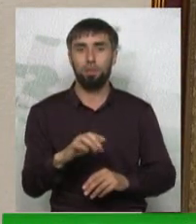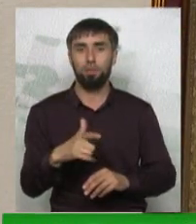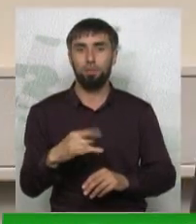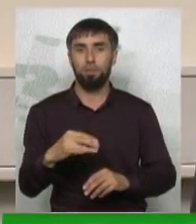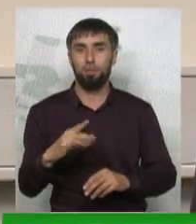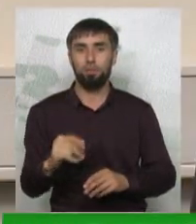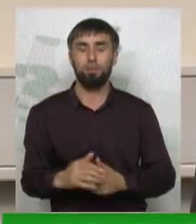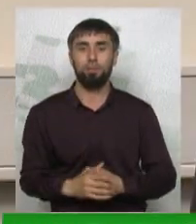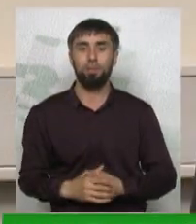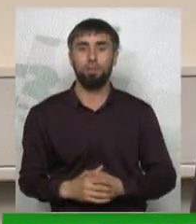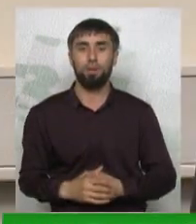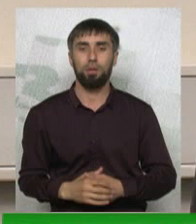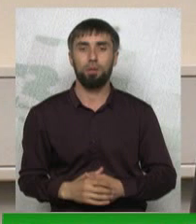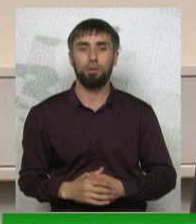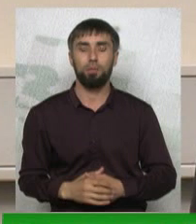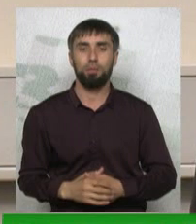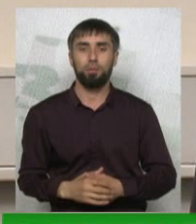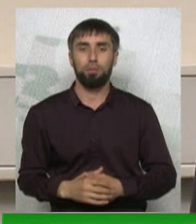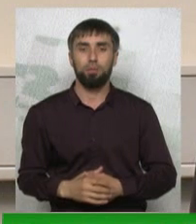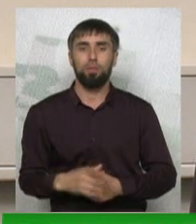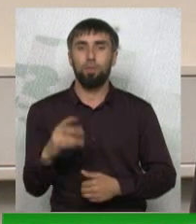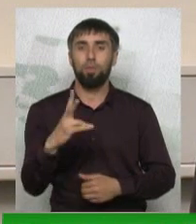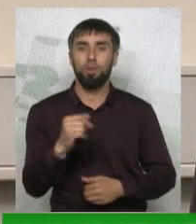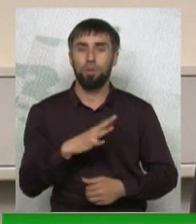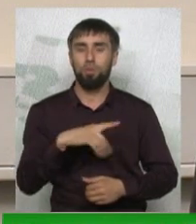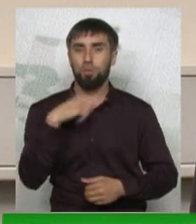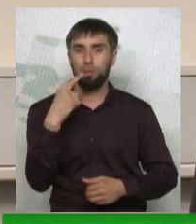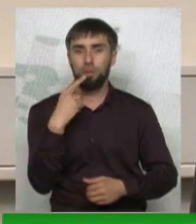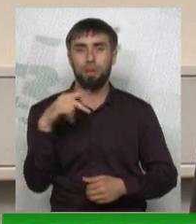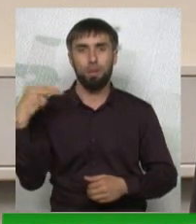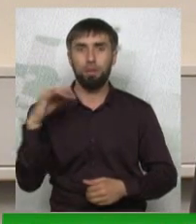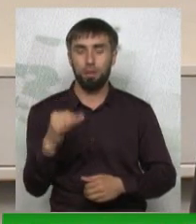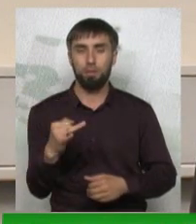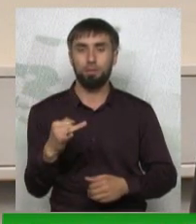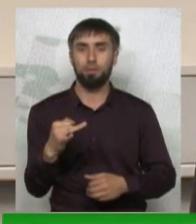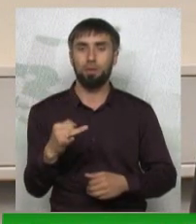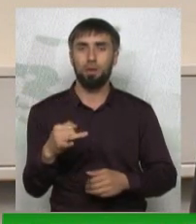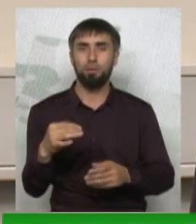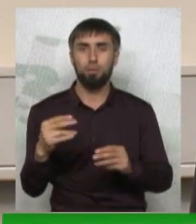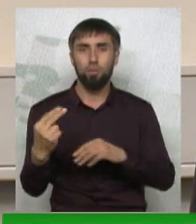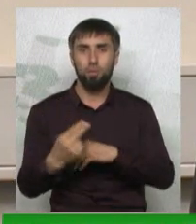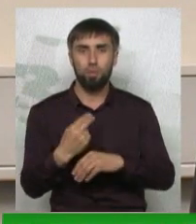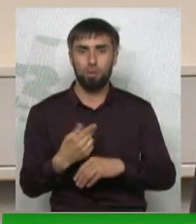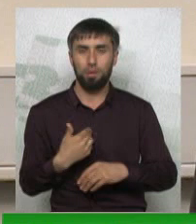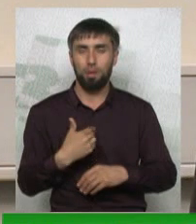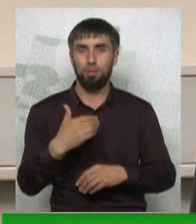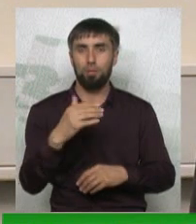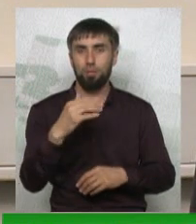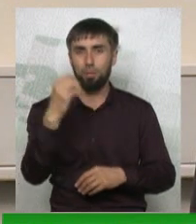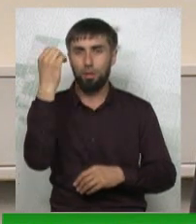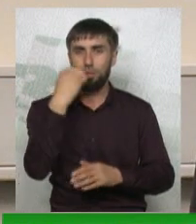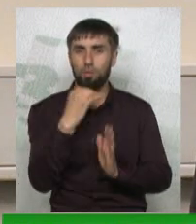Ибрагимовна. Саудат Нурадиновна, являясь педагогом русского языка и литературы, смогла вложить в нас столько благородного,